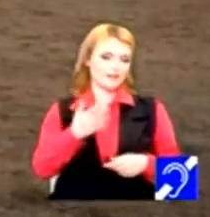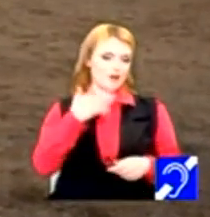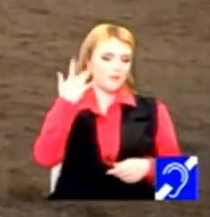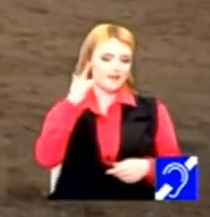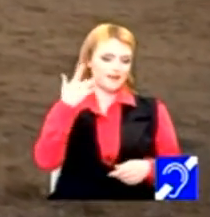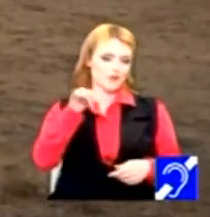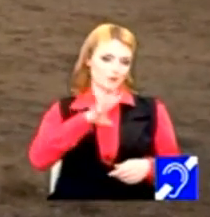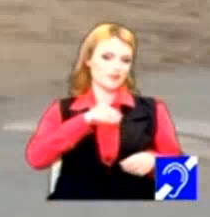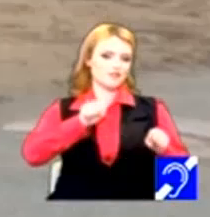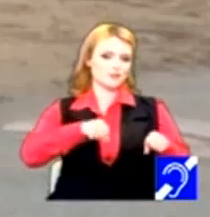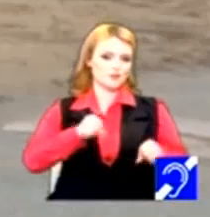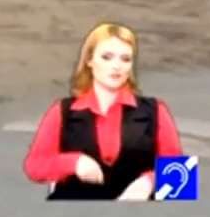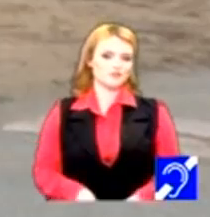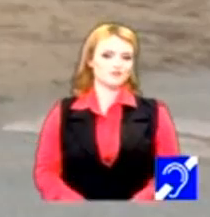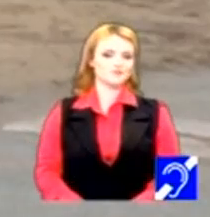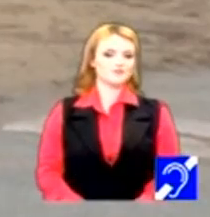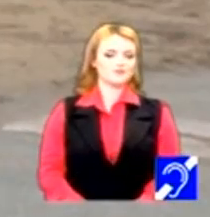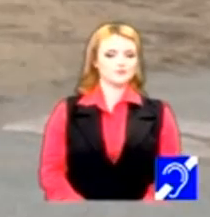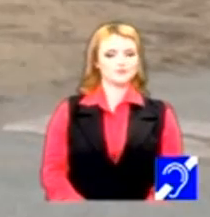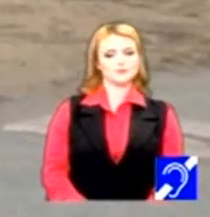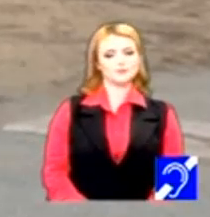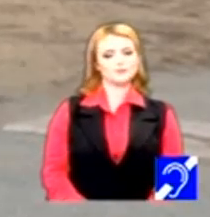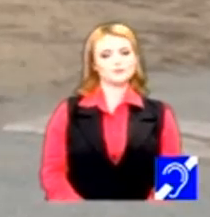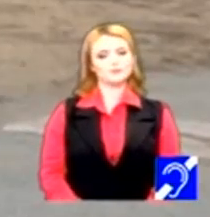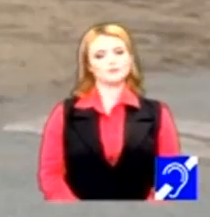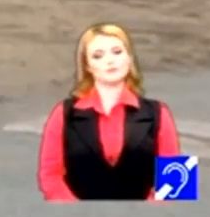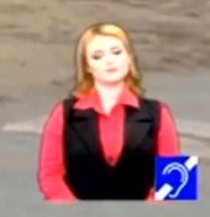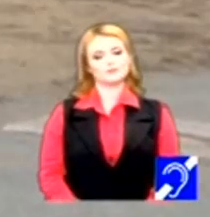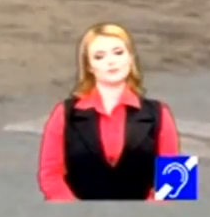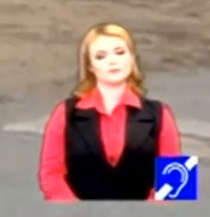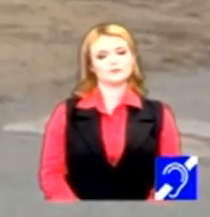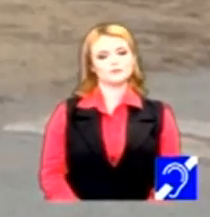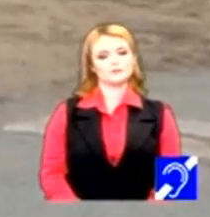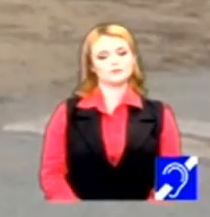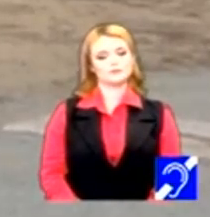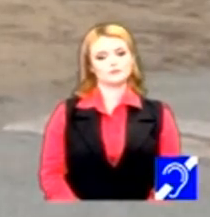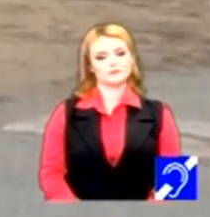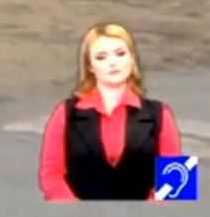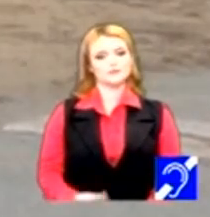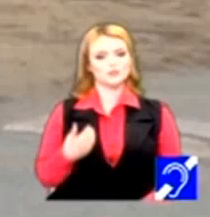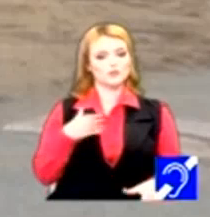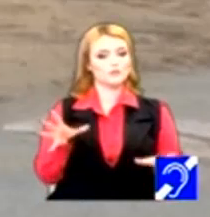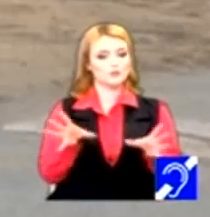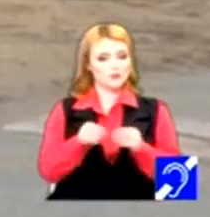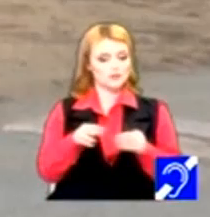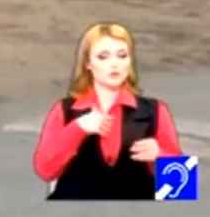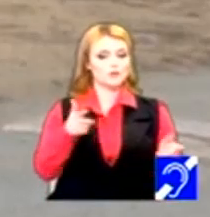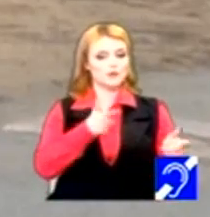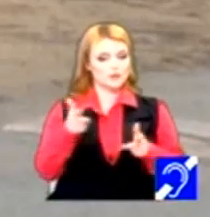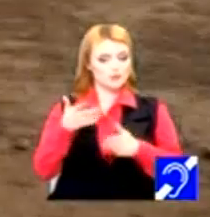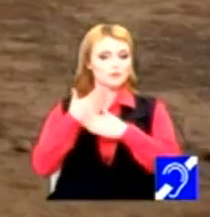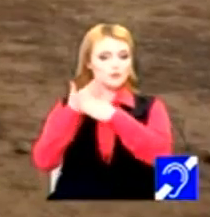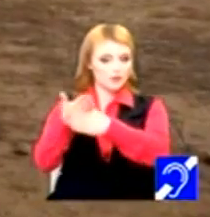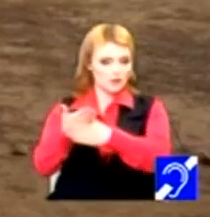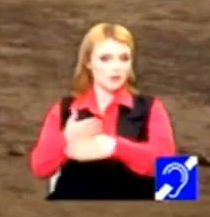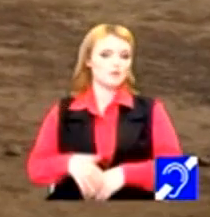work very, very closely with the Romanians here on base. We do joint law enforcement on a daily basis. Work the gates together. We come to the ranges together and do all of our training in a joint